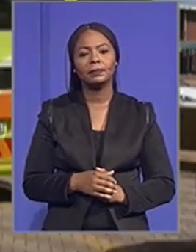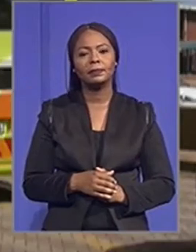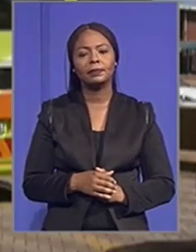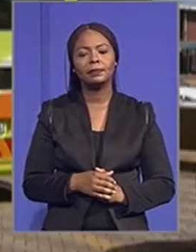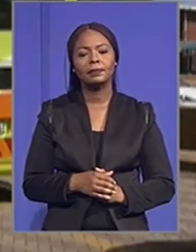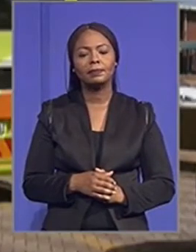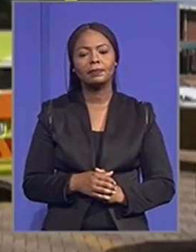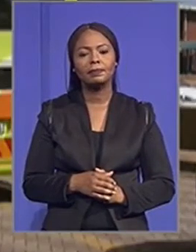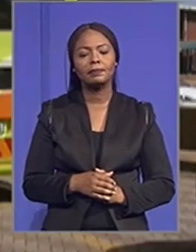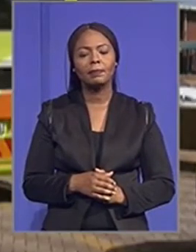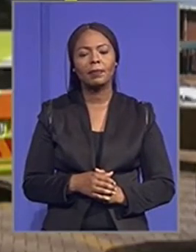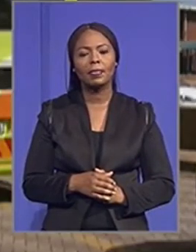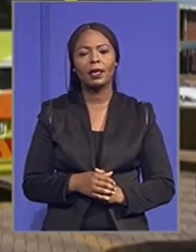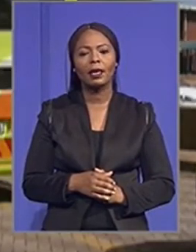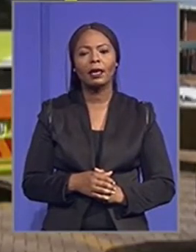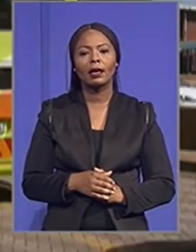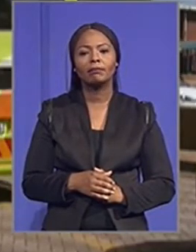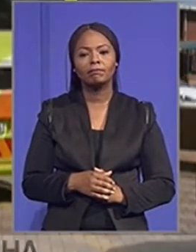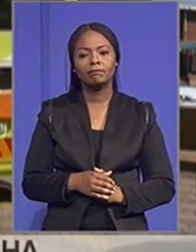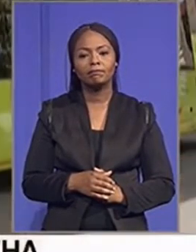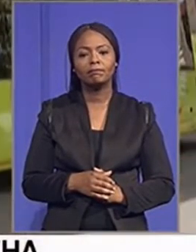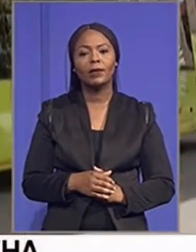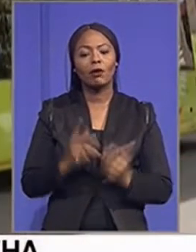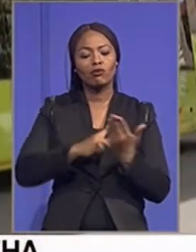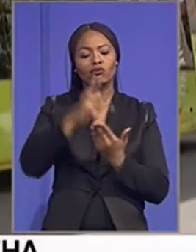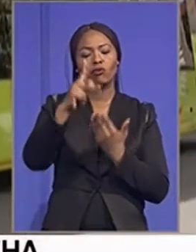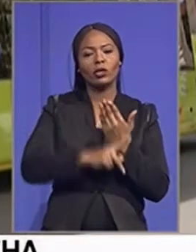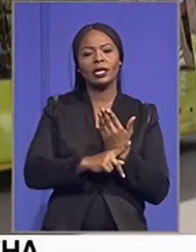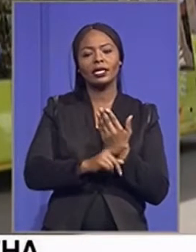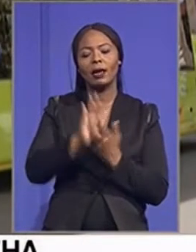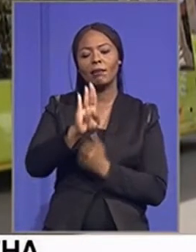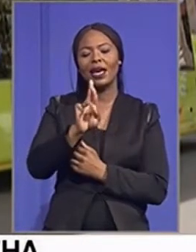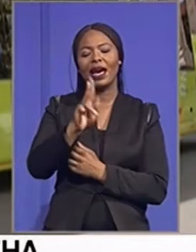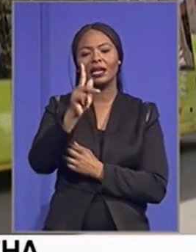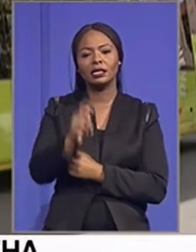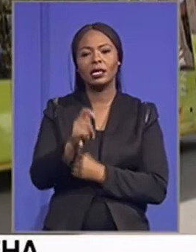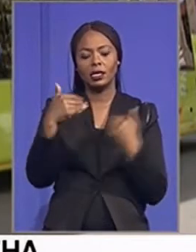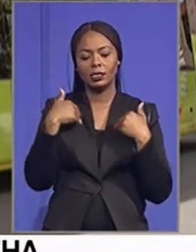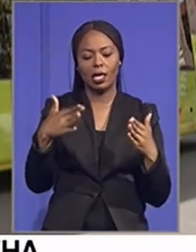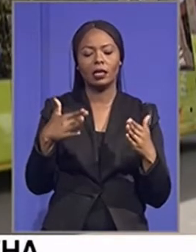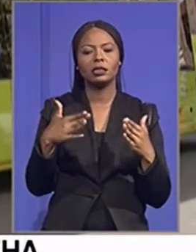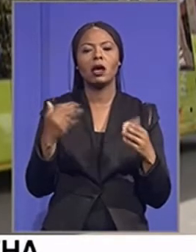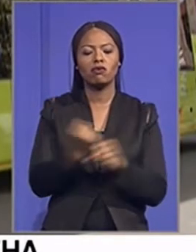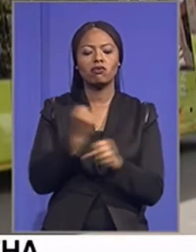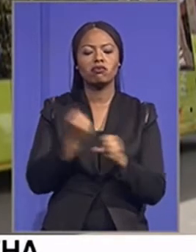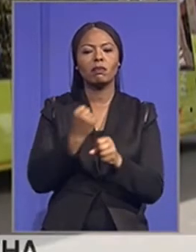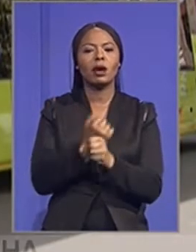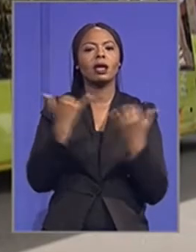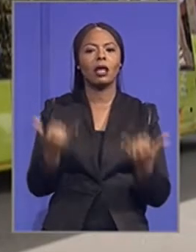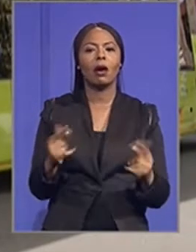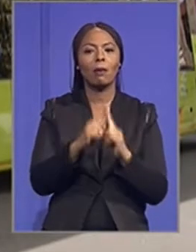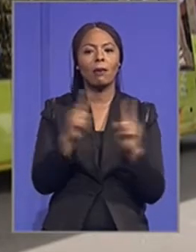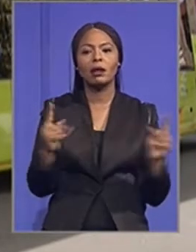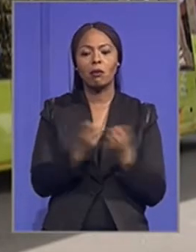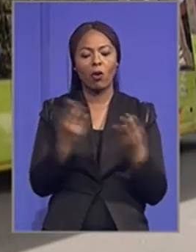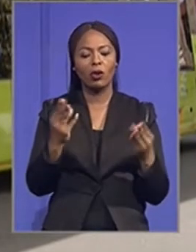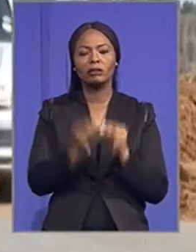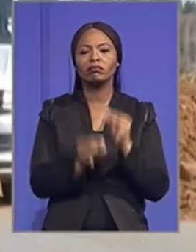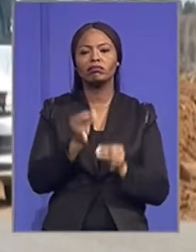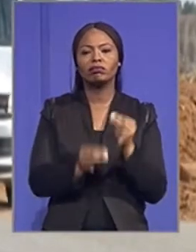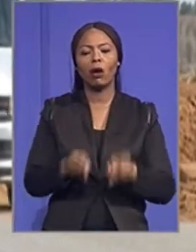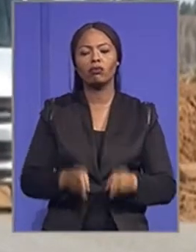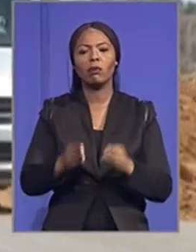Projekeng ya Mangaung ya dibese tsa BRT ke hona e tla kena tshebetsong, mme mebila e mengata e so phethelwe ke pharela